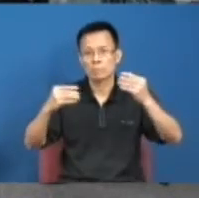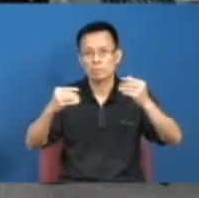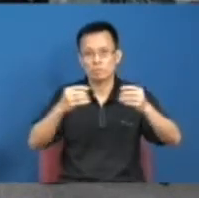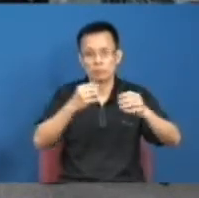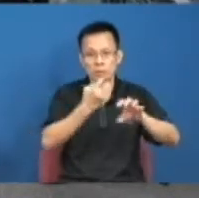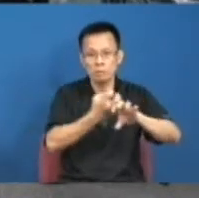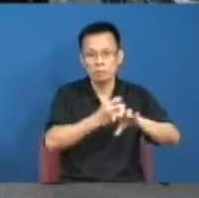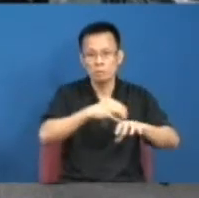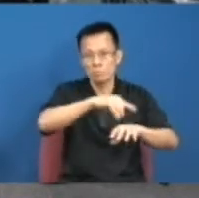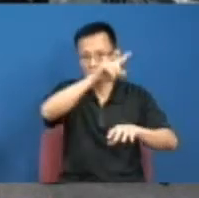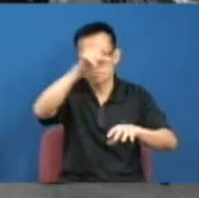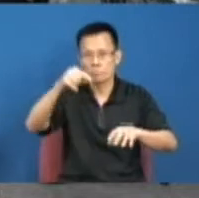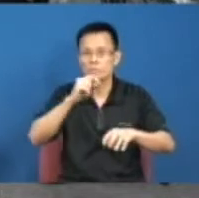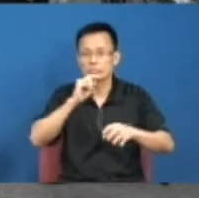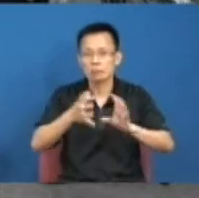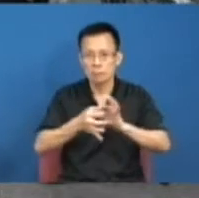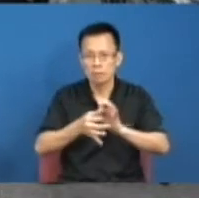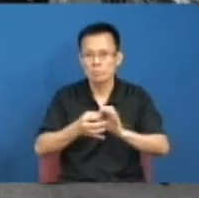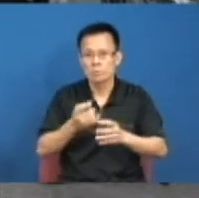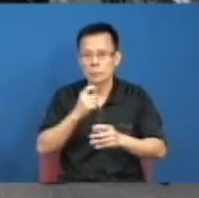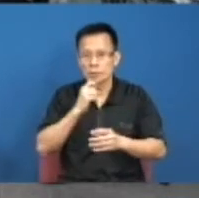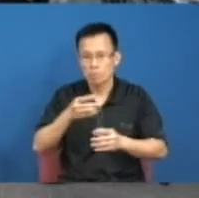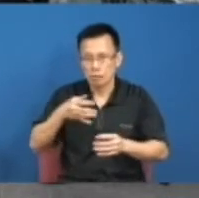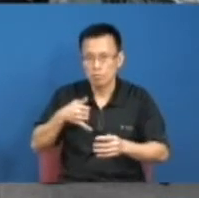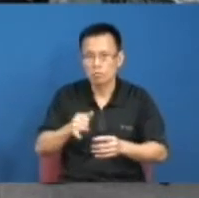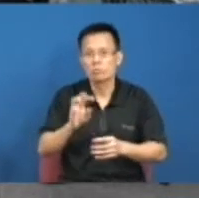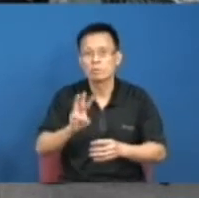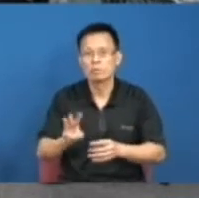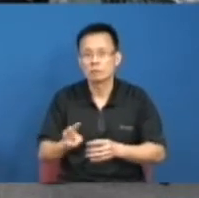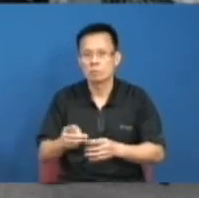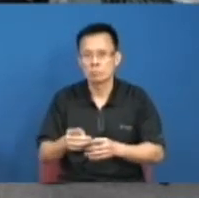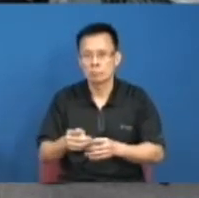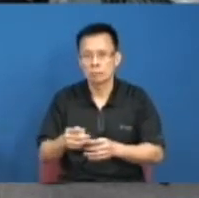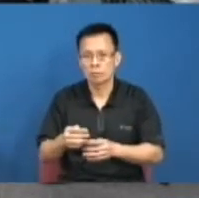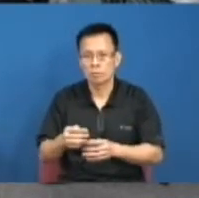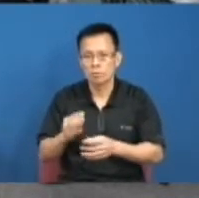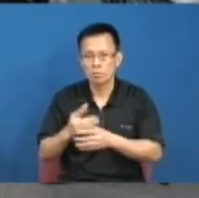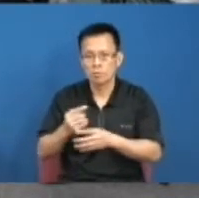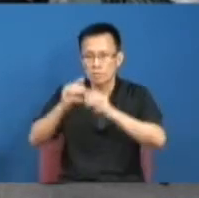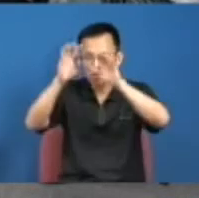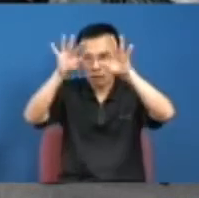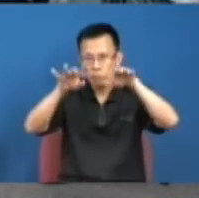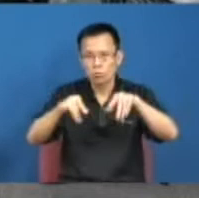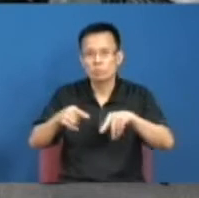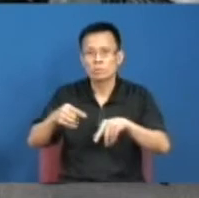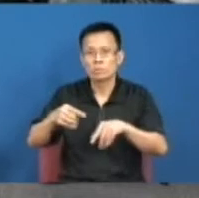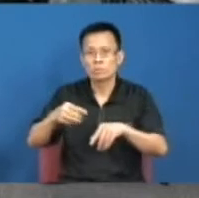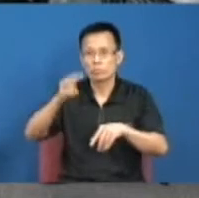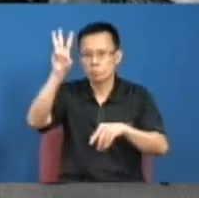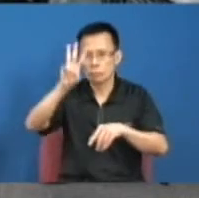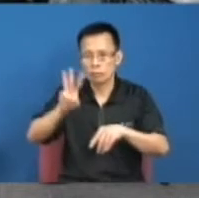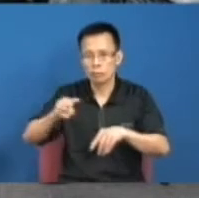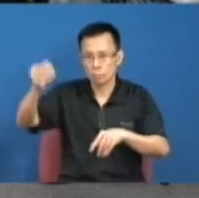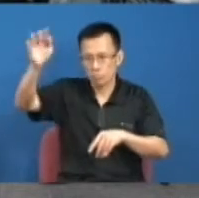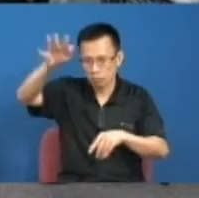姐你話齋，有個去水個窗框位有個去水，因為啲雨始終落雨嗰時候有啲水係撇咗入